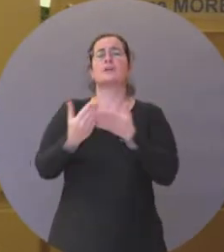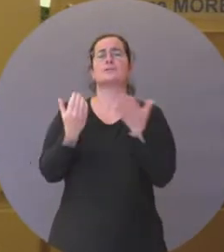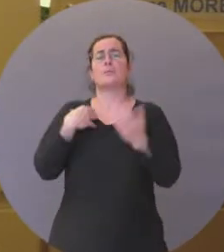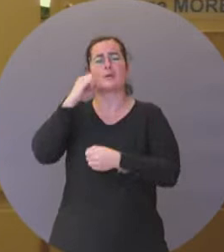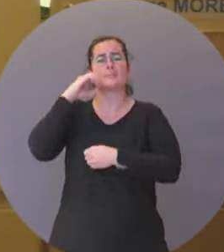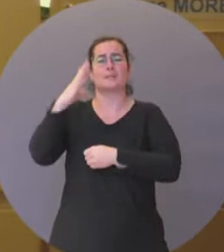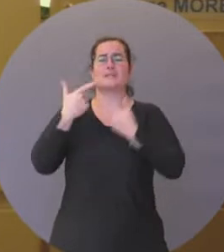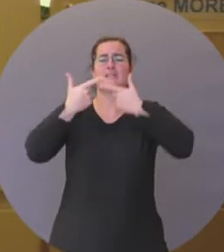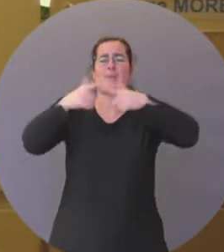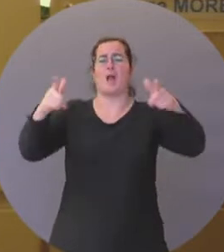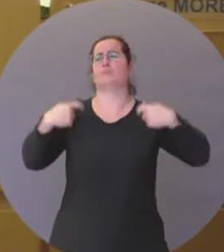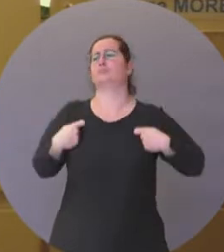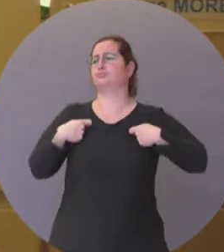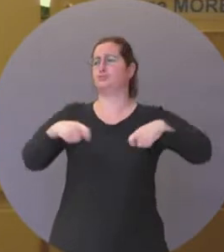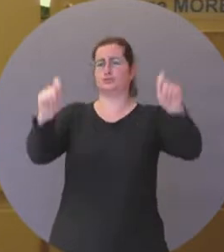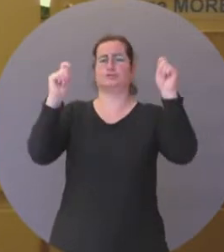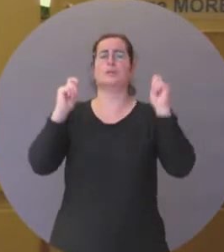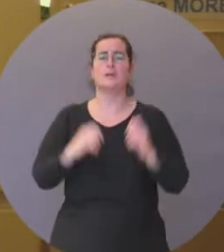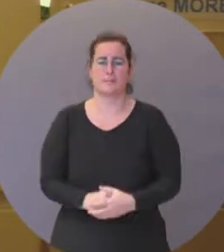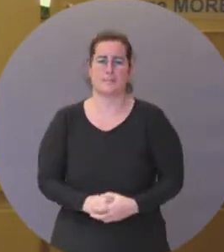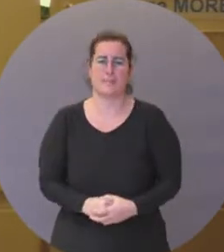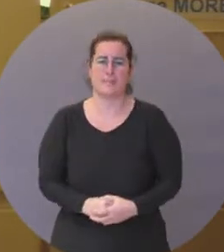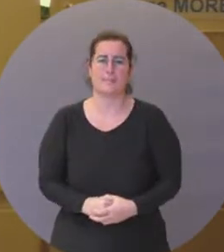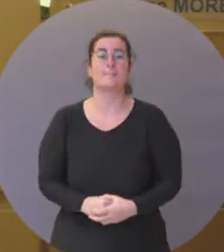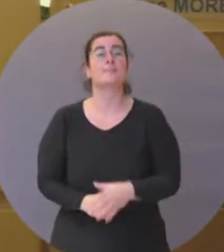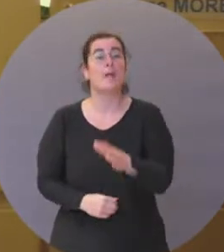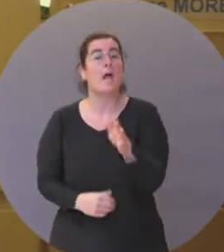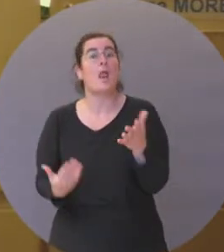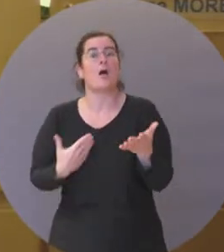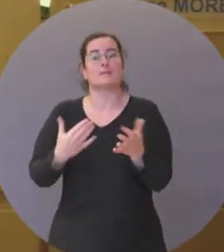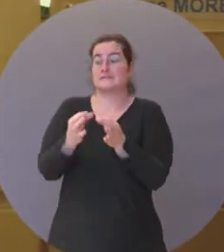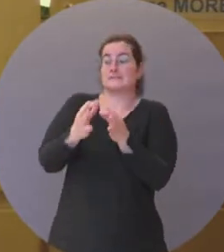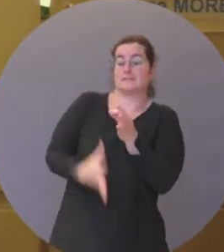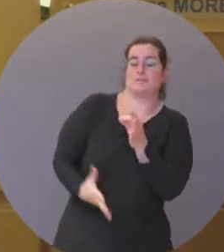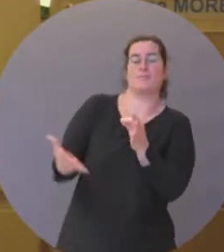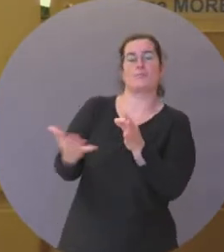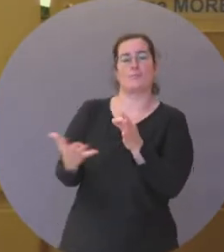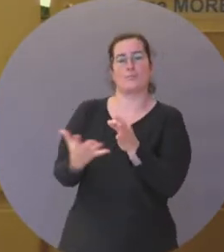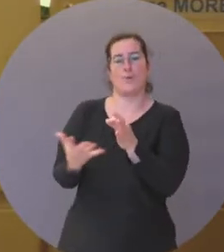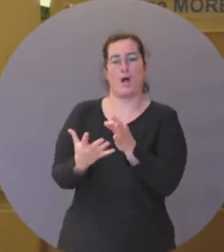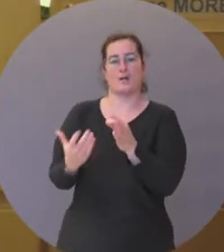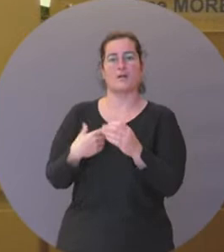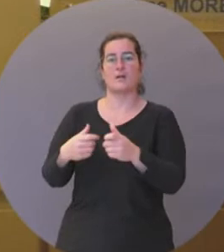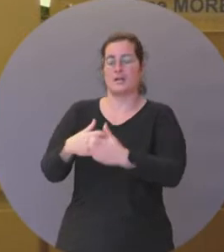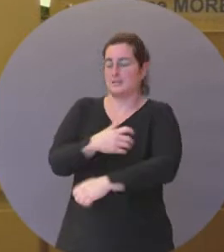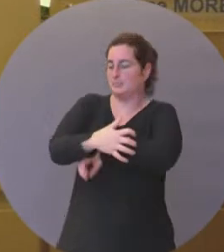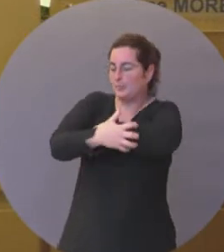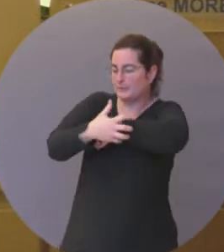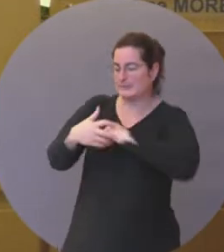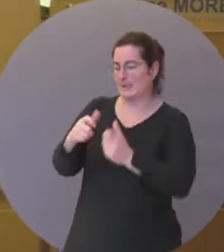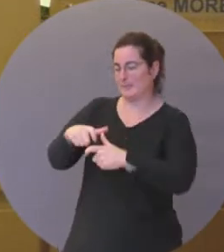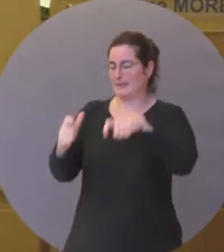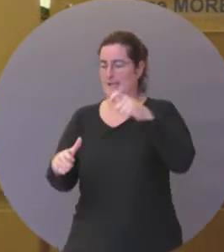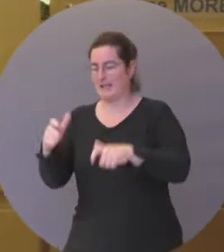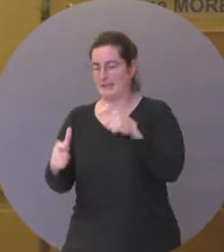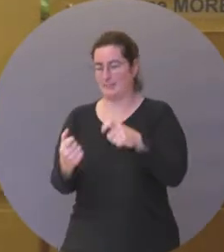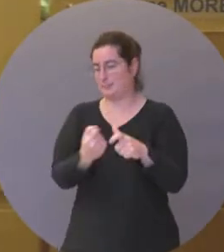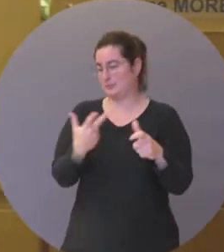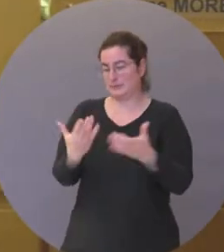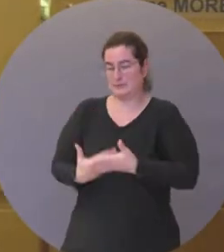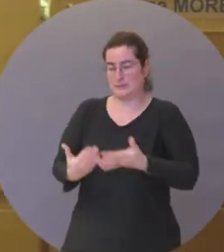réalités à l'arrivée toutes ces réformes conduisent directement à alimenter la pauvreté la précarité les précarités